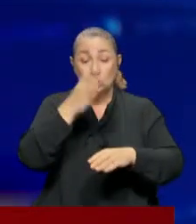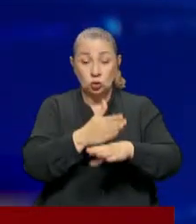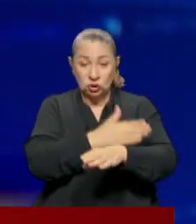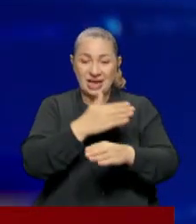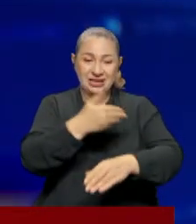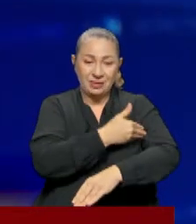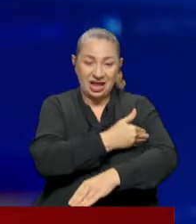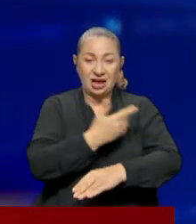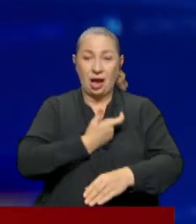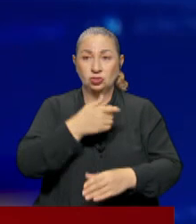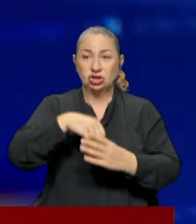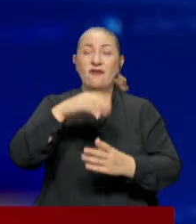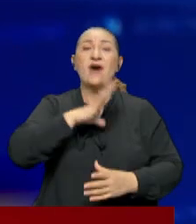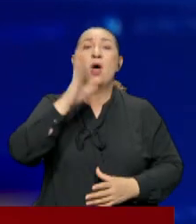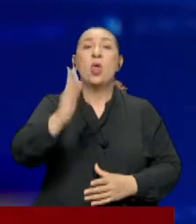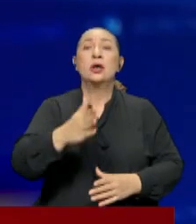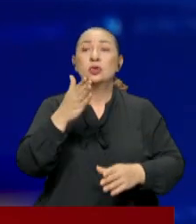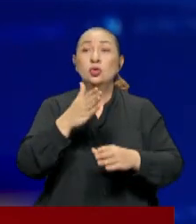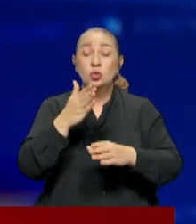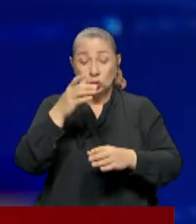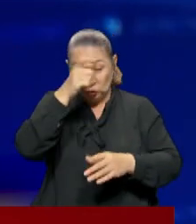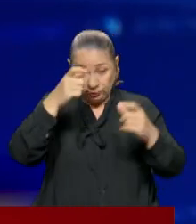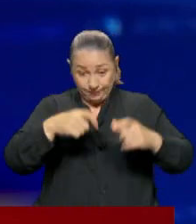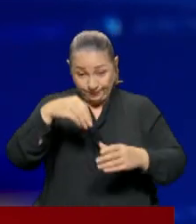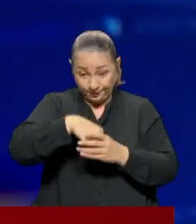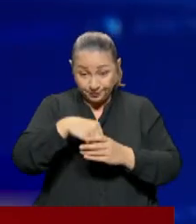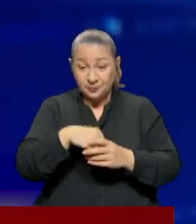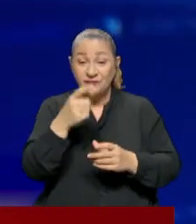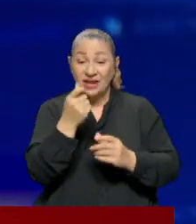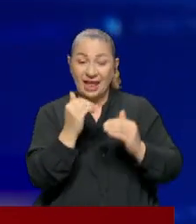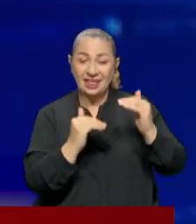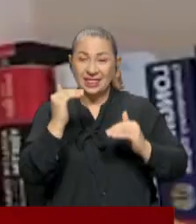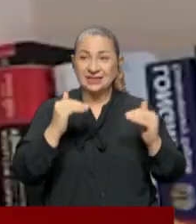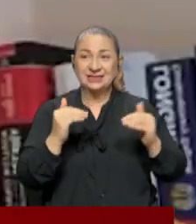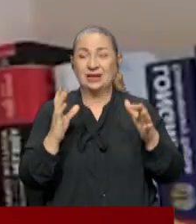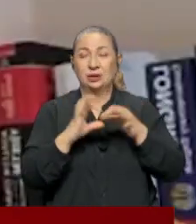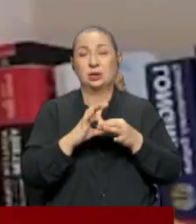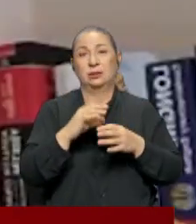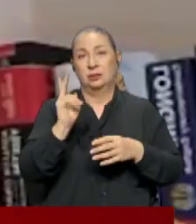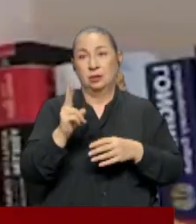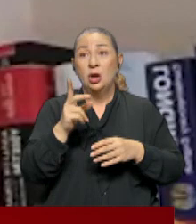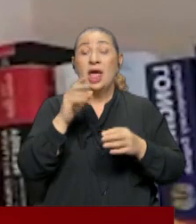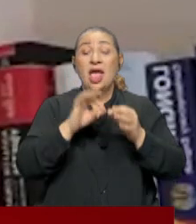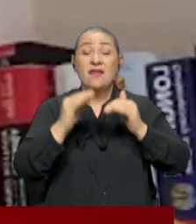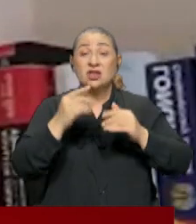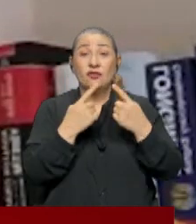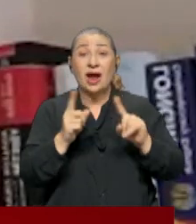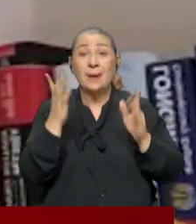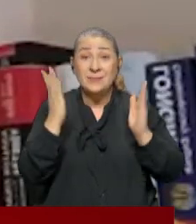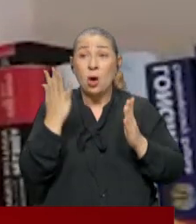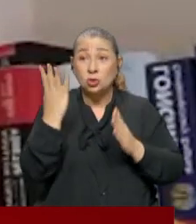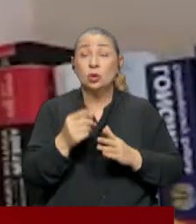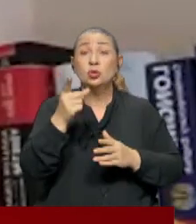hizmetleri kanununda var olan yurt içi üretici fiyat endeksi girip uygulamadır flasyon farklı bile olsa